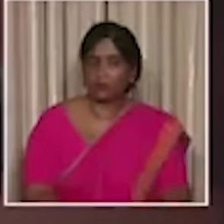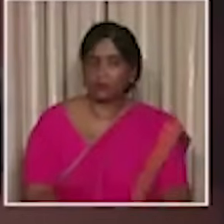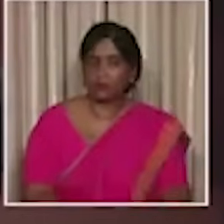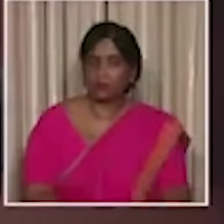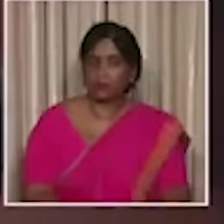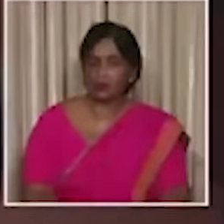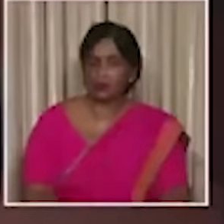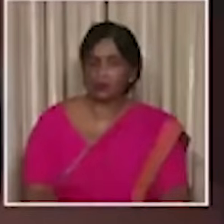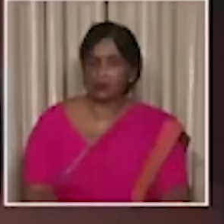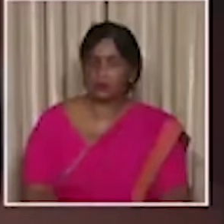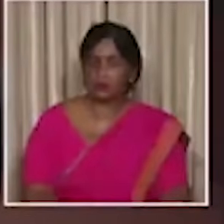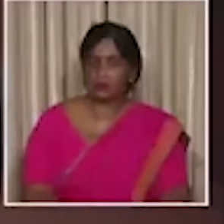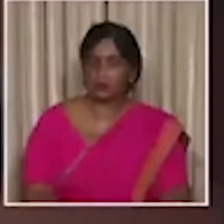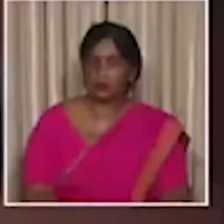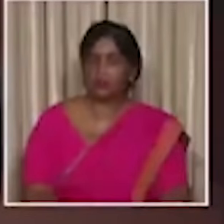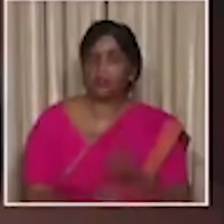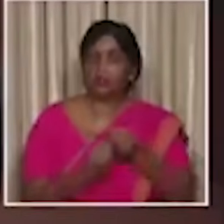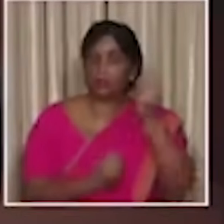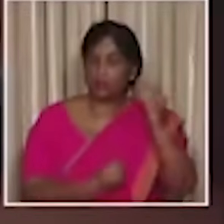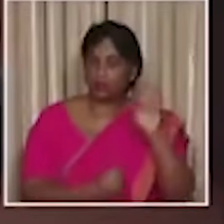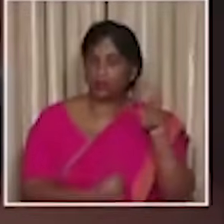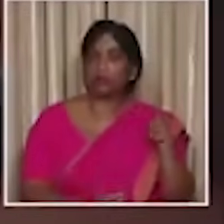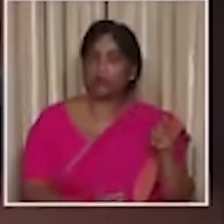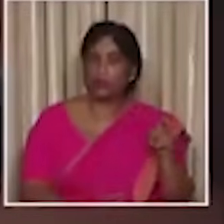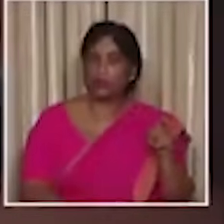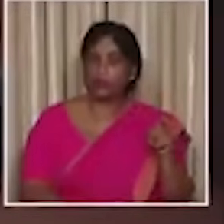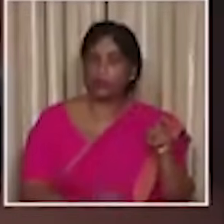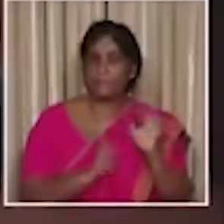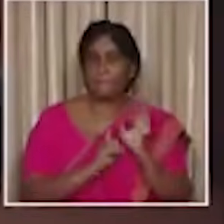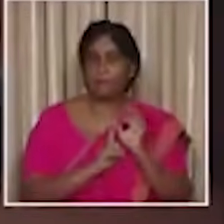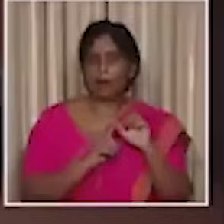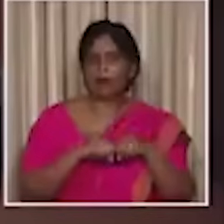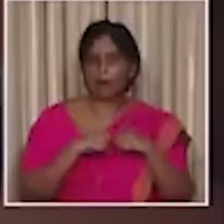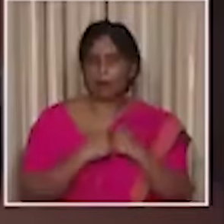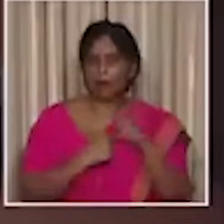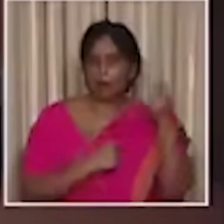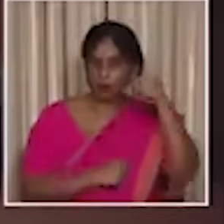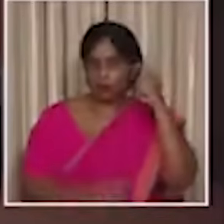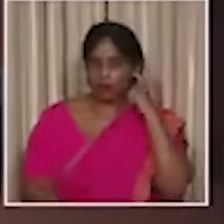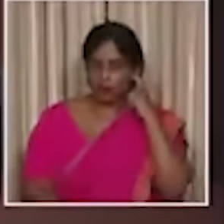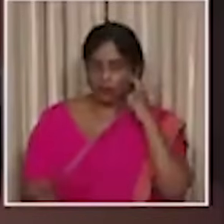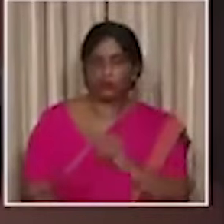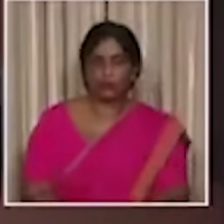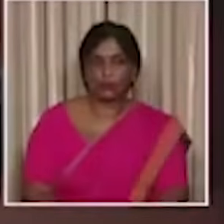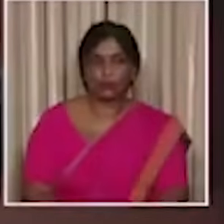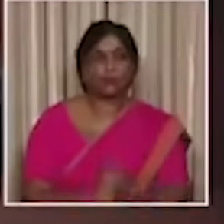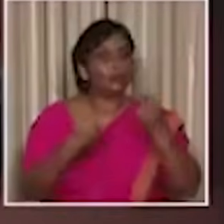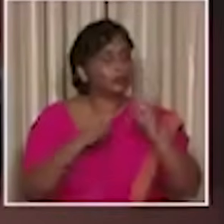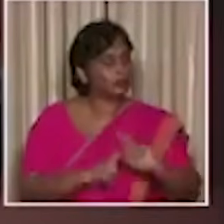මේ ට්‍රේඩින් බලපත්‍ර ලබා දුන්න එකක් ඉචිබන් ප්‍රයිවට් ලිමිටඩ්. මා දන්නවා කවුරුත් දන්නවා ඒක ගැන. ඊළඟ